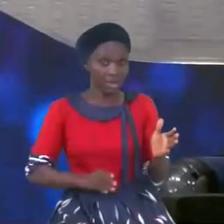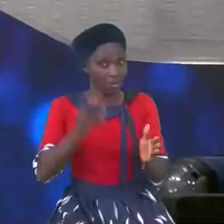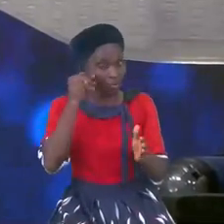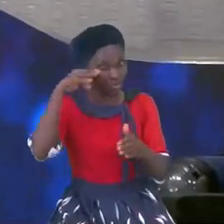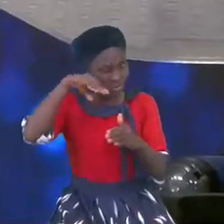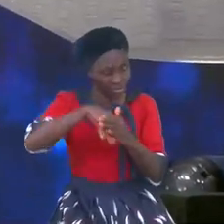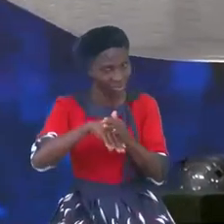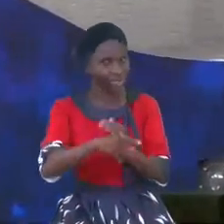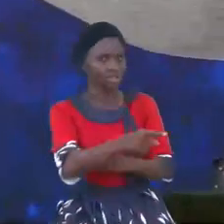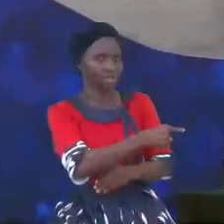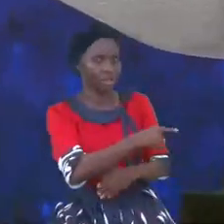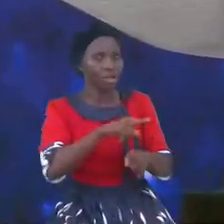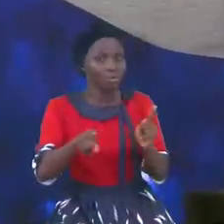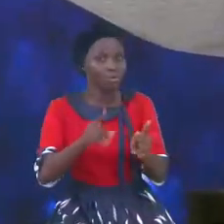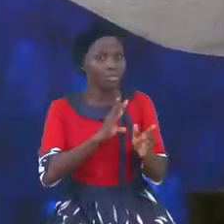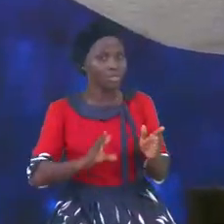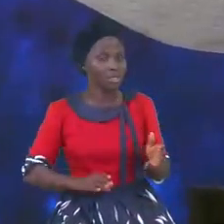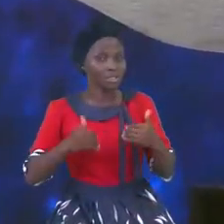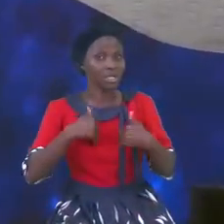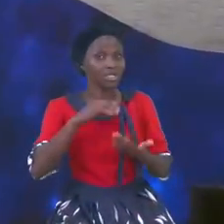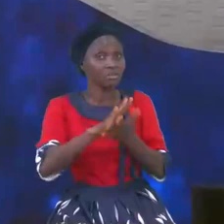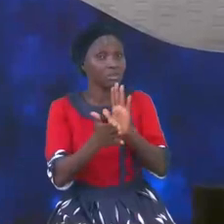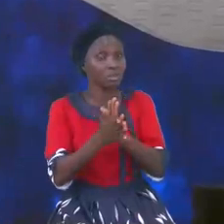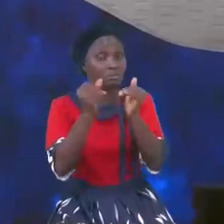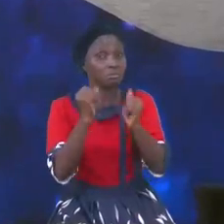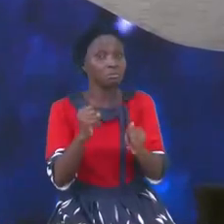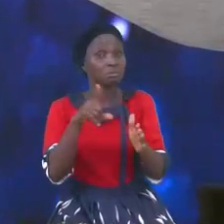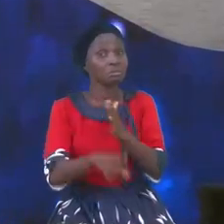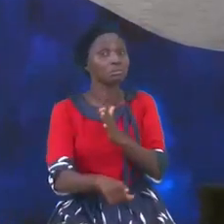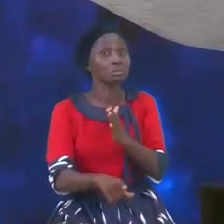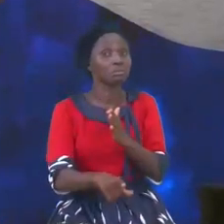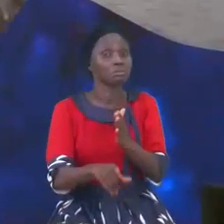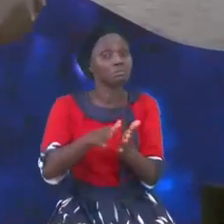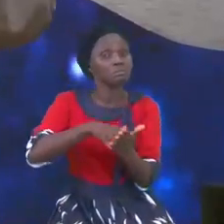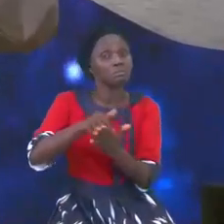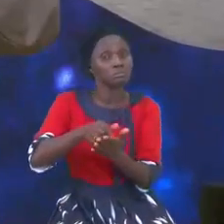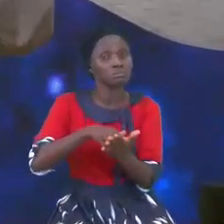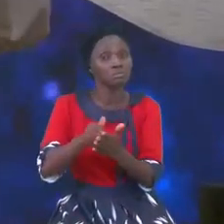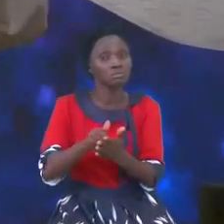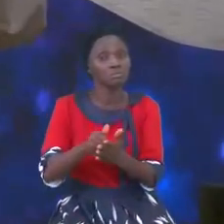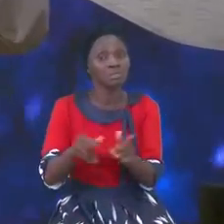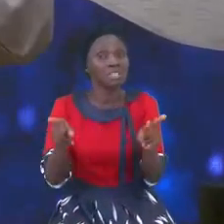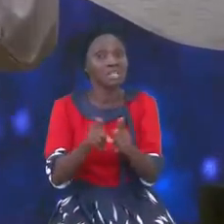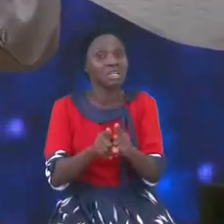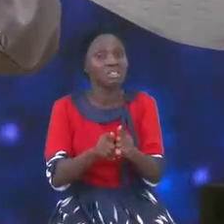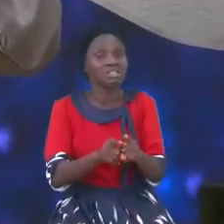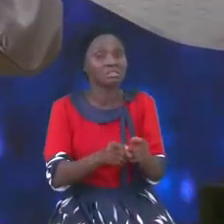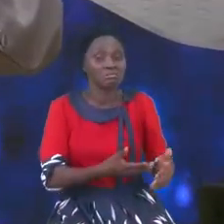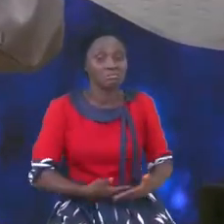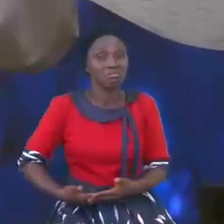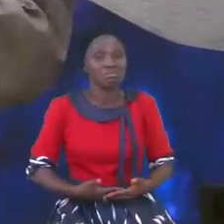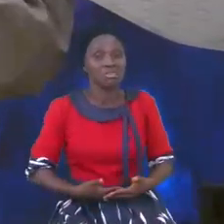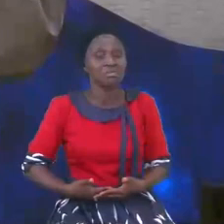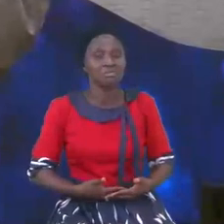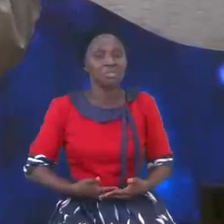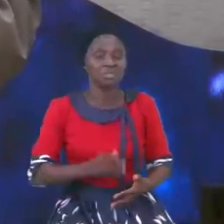Christ est devenu si faible, impotent, comme le bébé Christ.